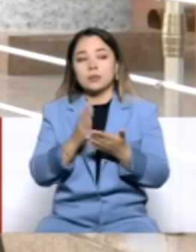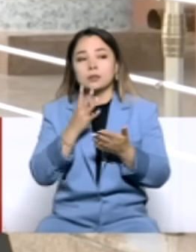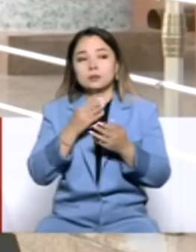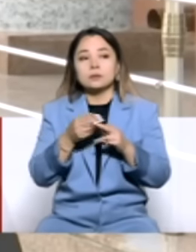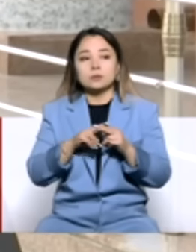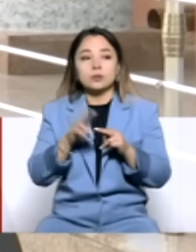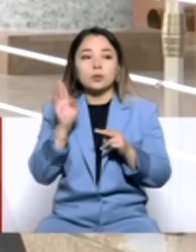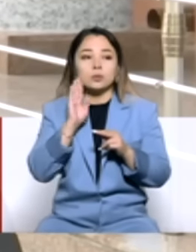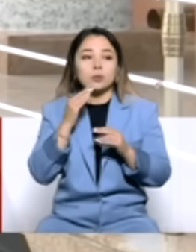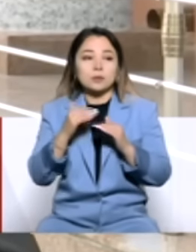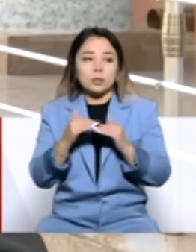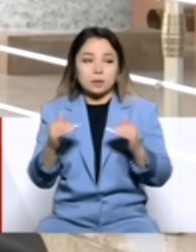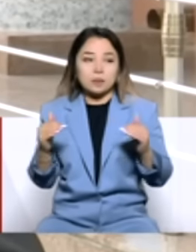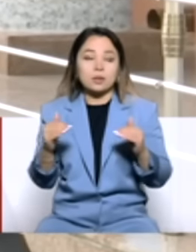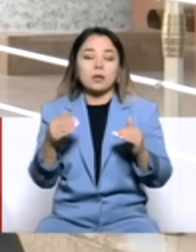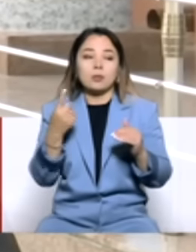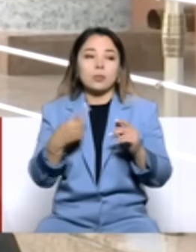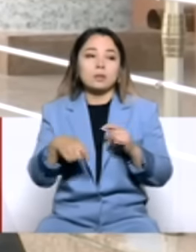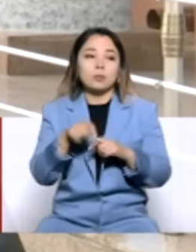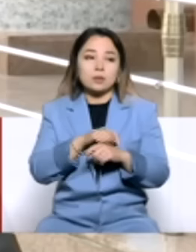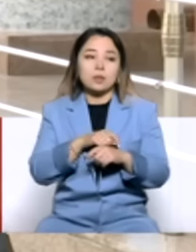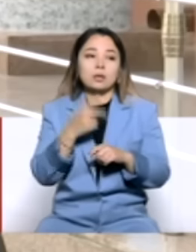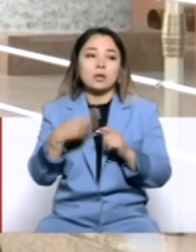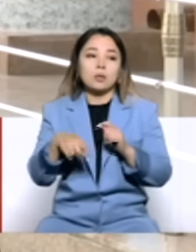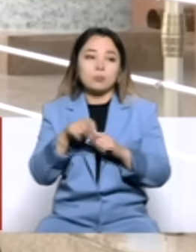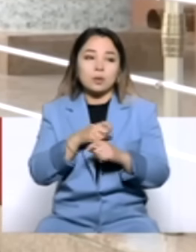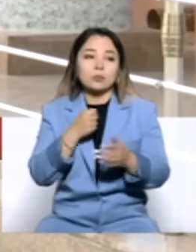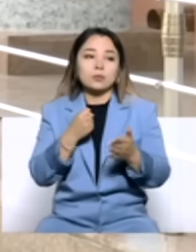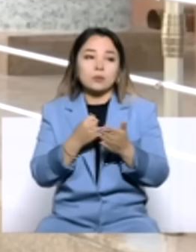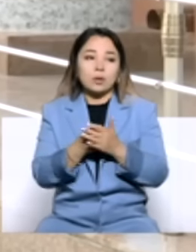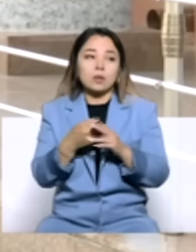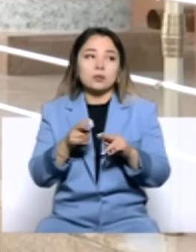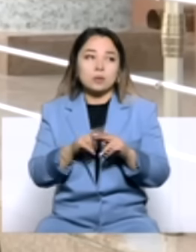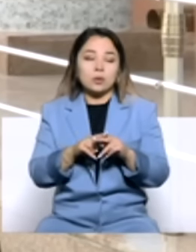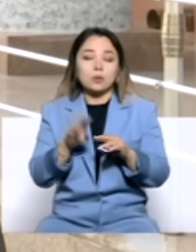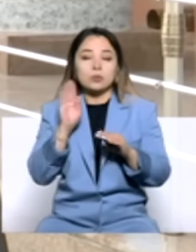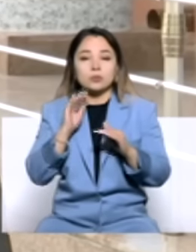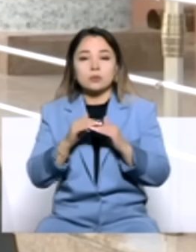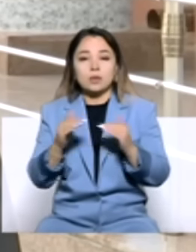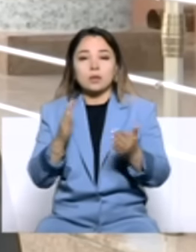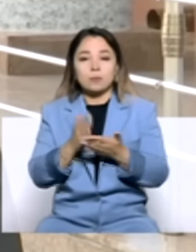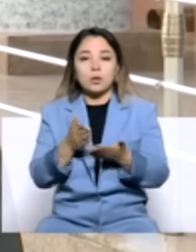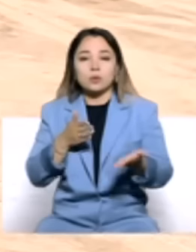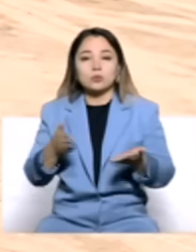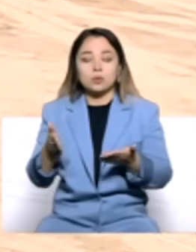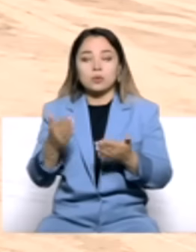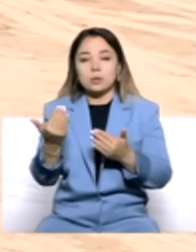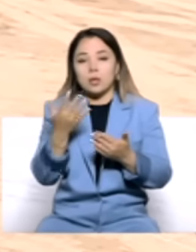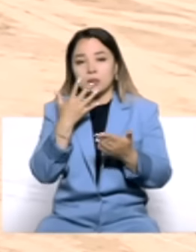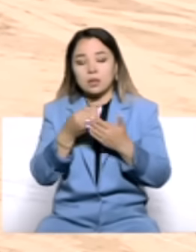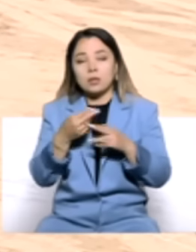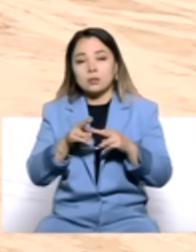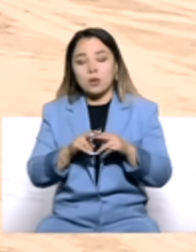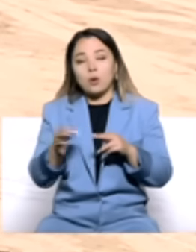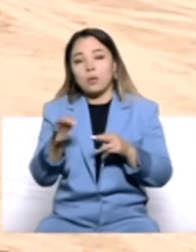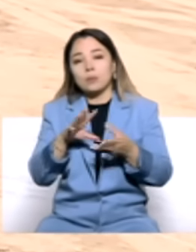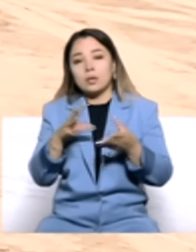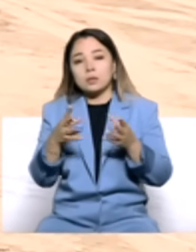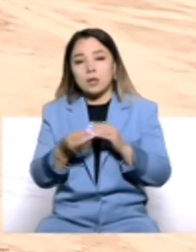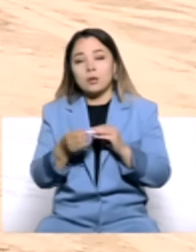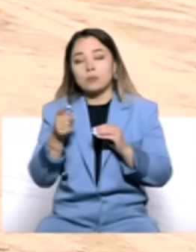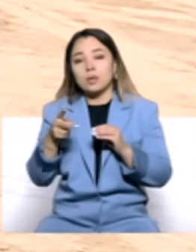Судың деңгейі 1 метр, 2 метрге дейін. Судың деңгейі жол үстінде. Жалпы облыста